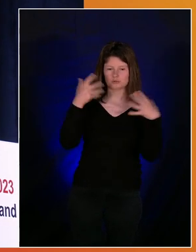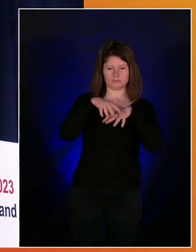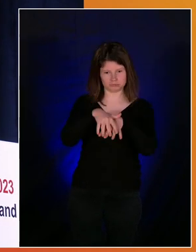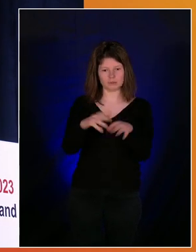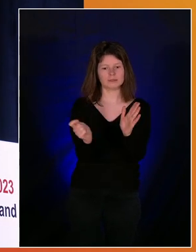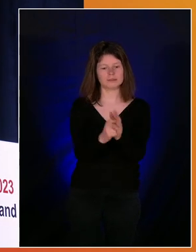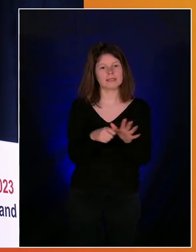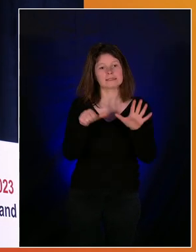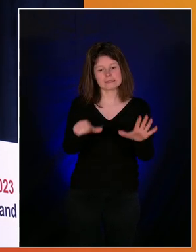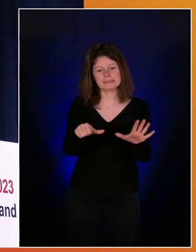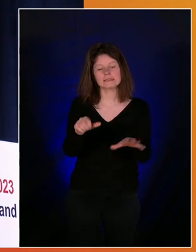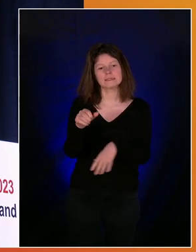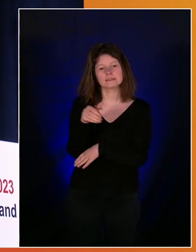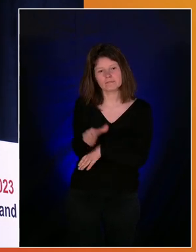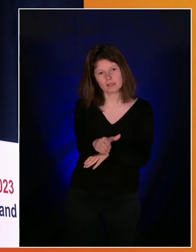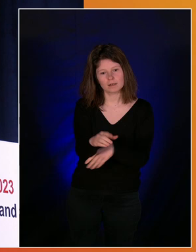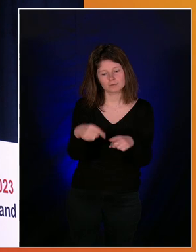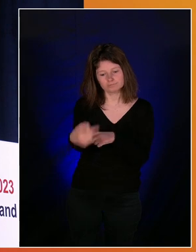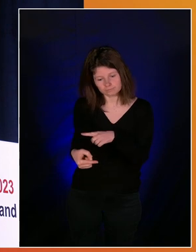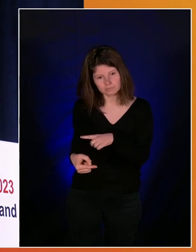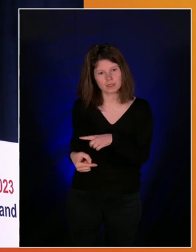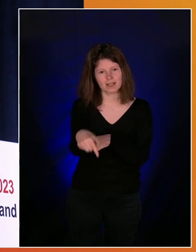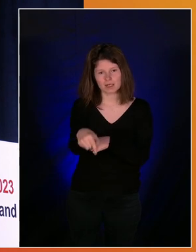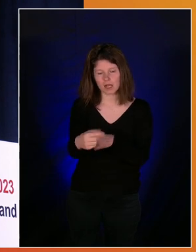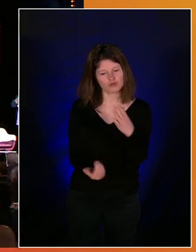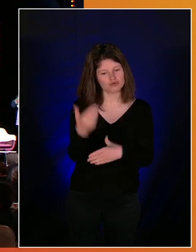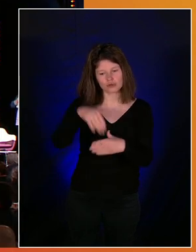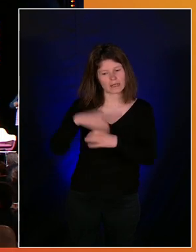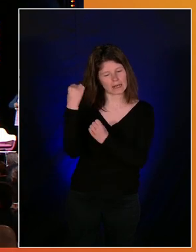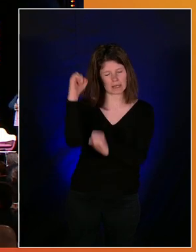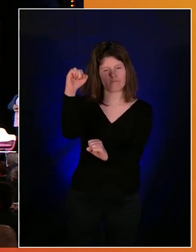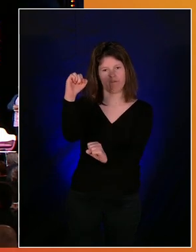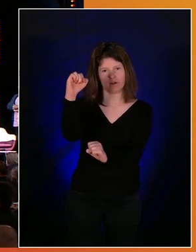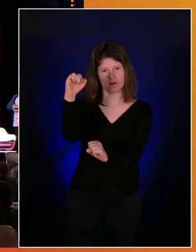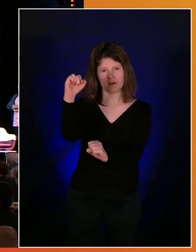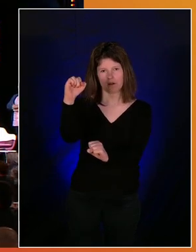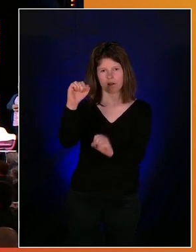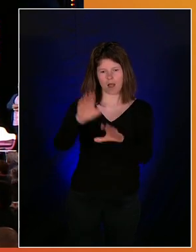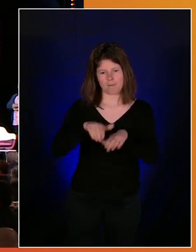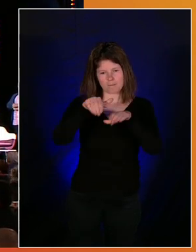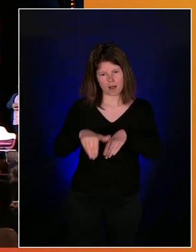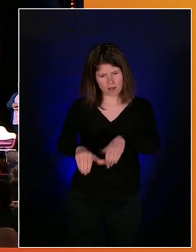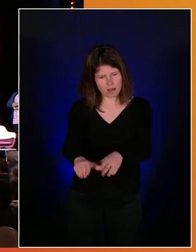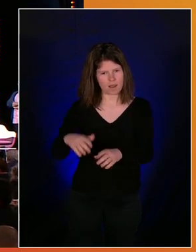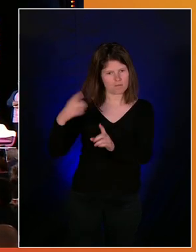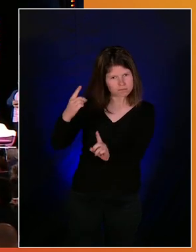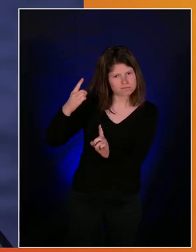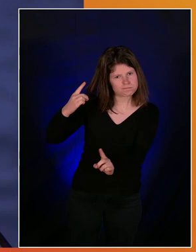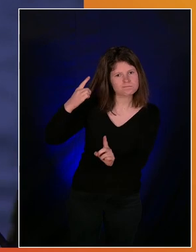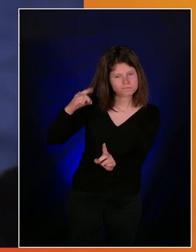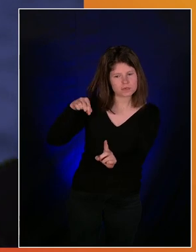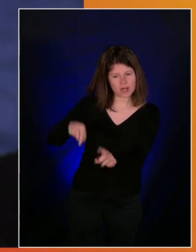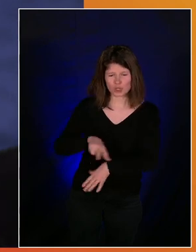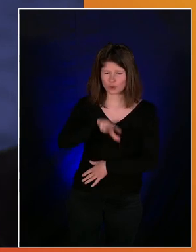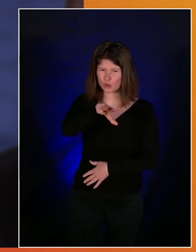prochain. Grande journée de manifestation, grande journée de grève dans le pays. Raz-de-marée, déferlante, on sera encore plus de